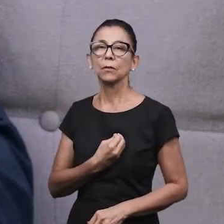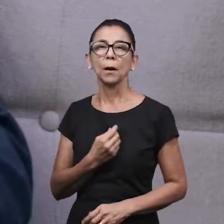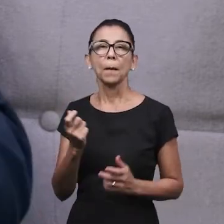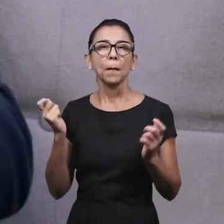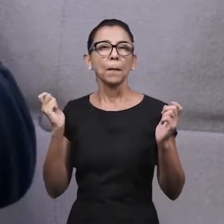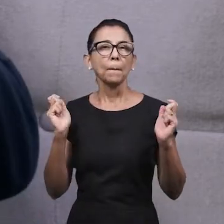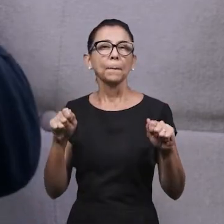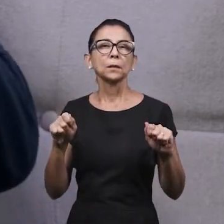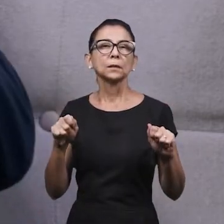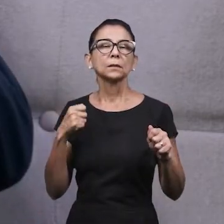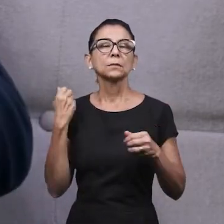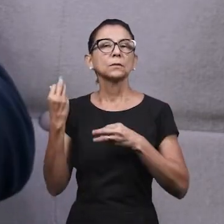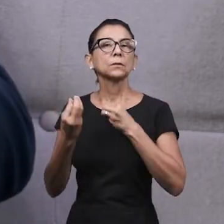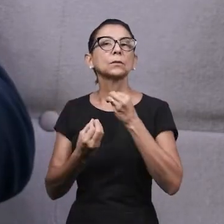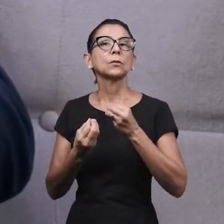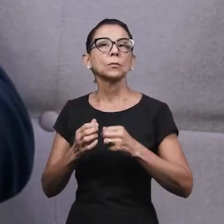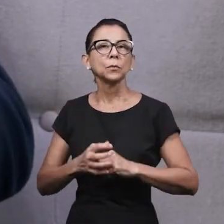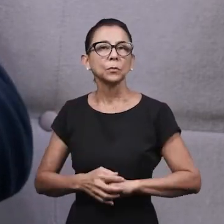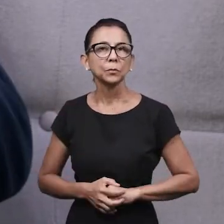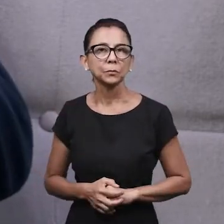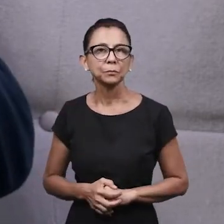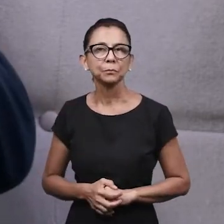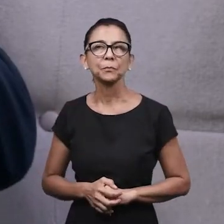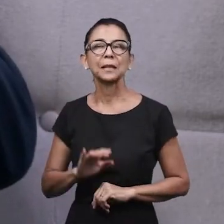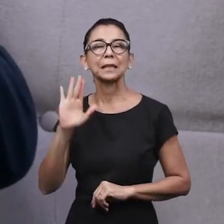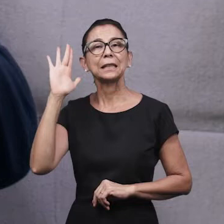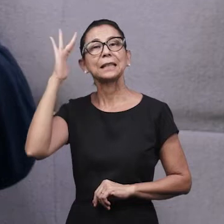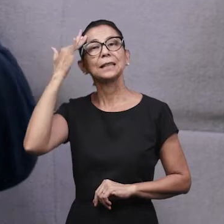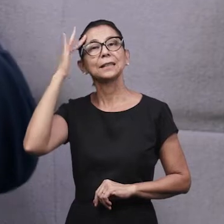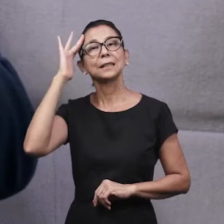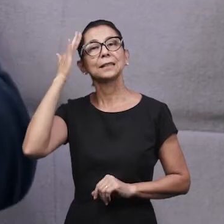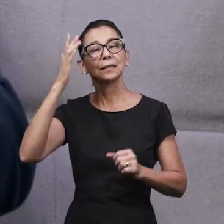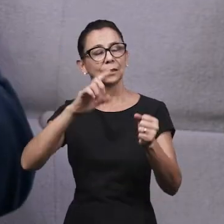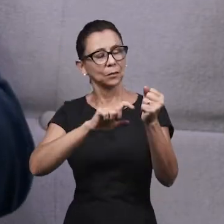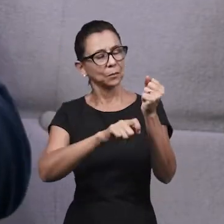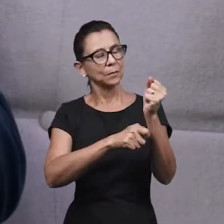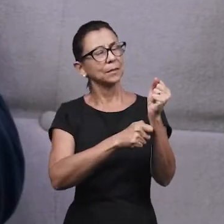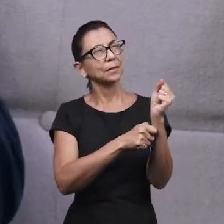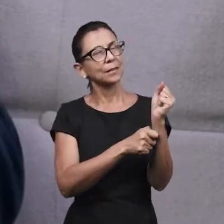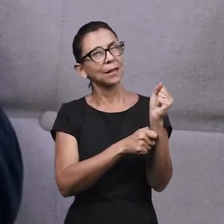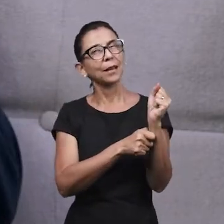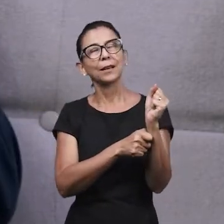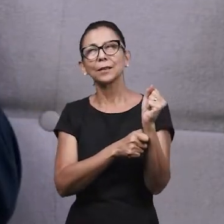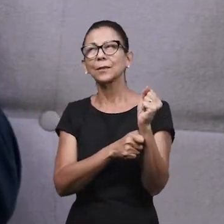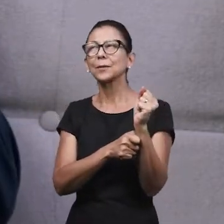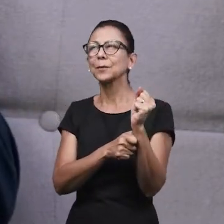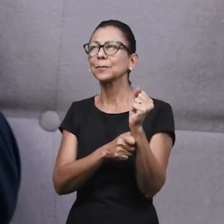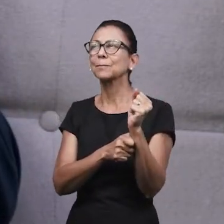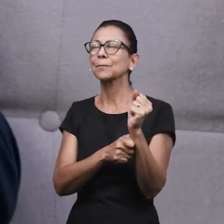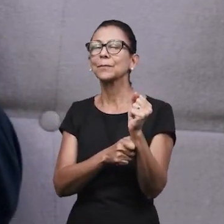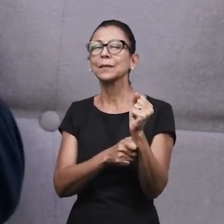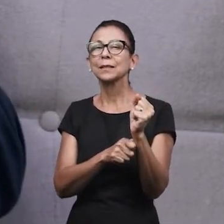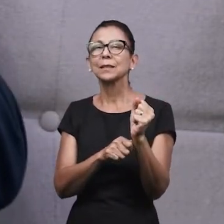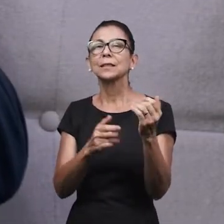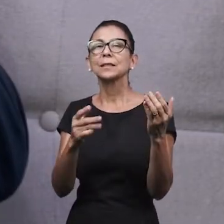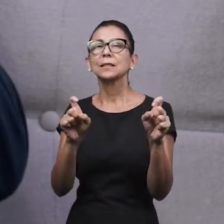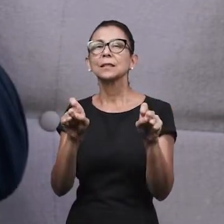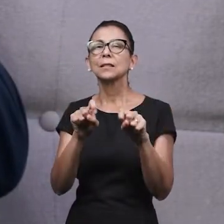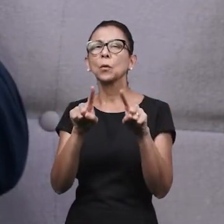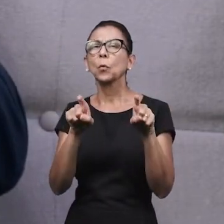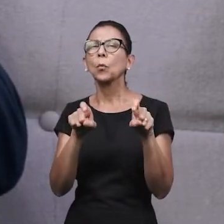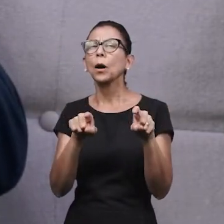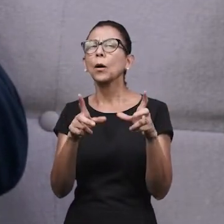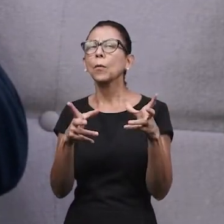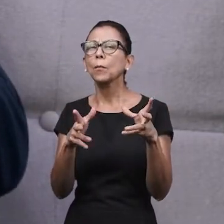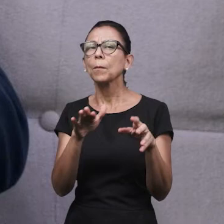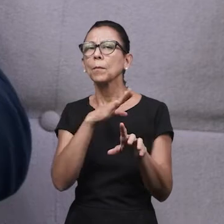si on touche ce grand mystère, le mystère de la mort et de la résurrection de Jésus. Jésus est mort,